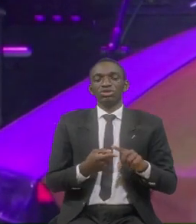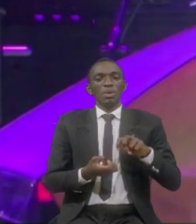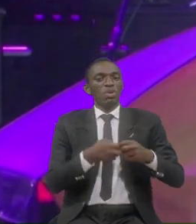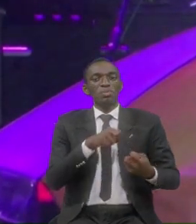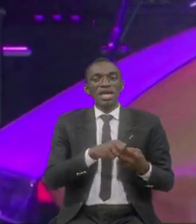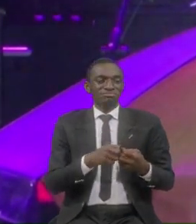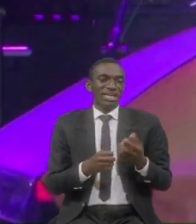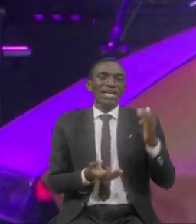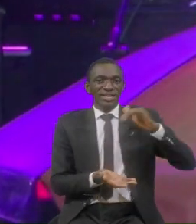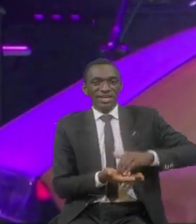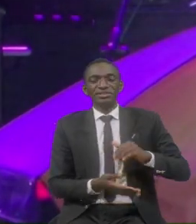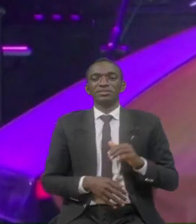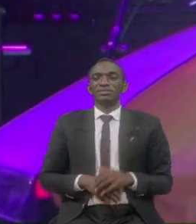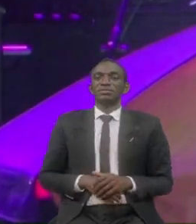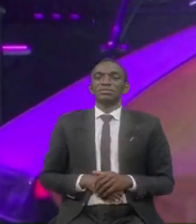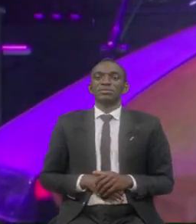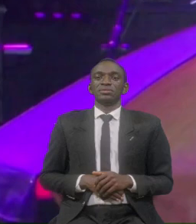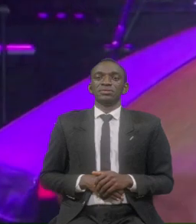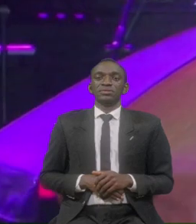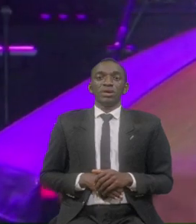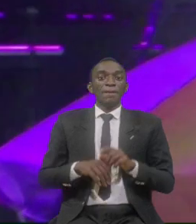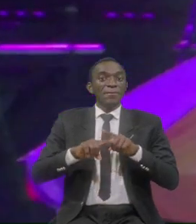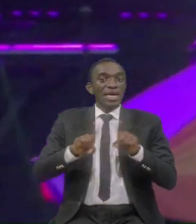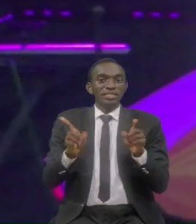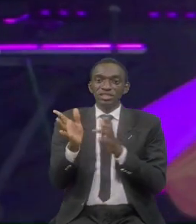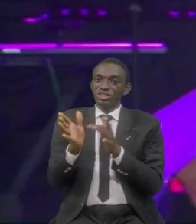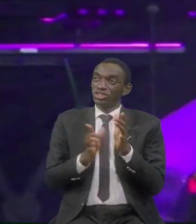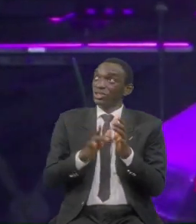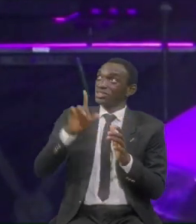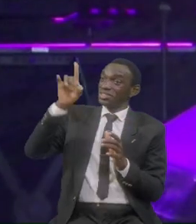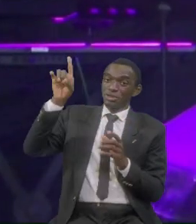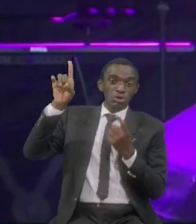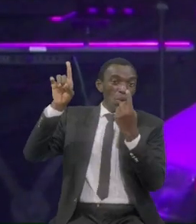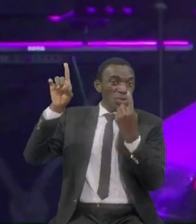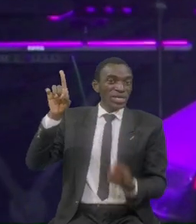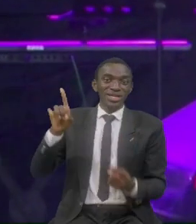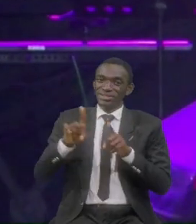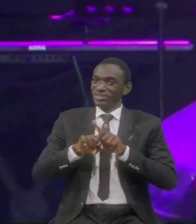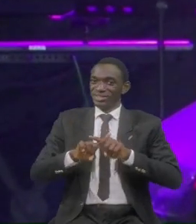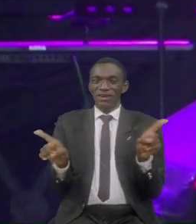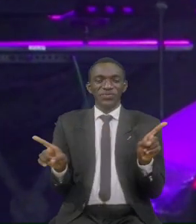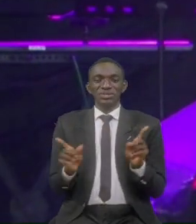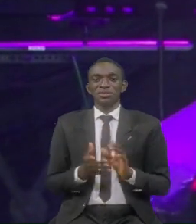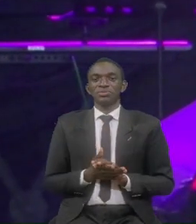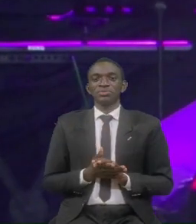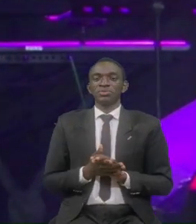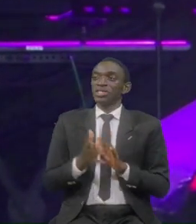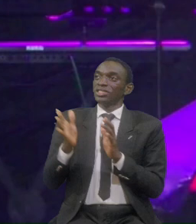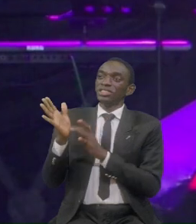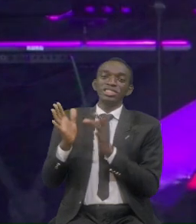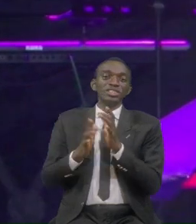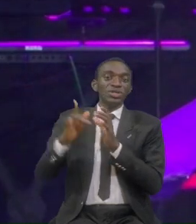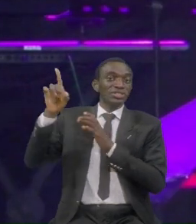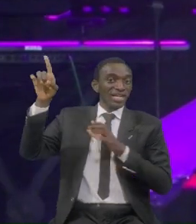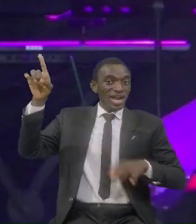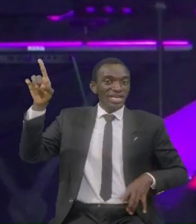balik gyapon ta sa dapit din tagikan. Jesus only Jesus. Si Jesus og si Jesus lamang. Jesus the only